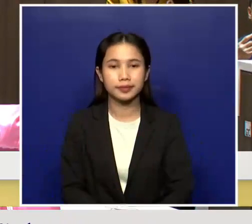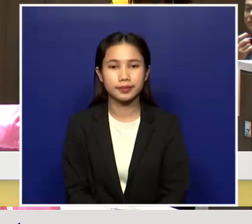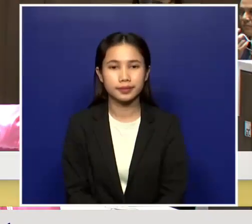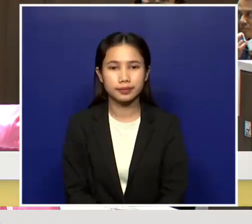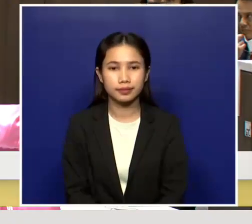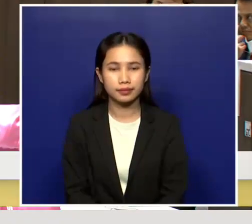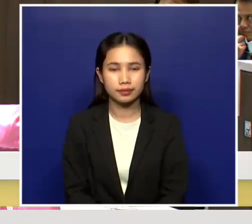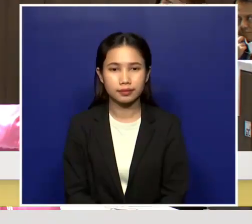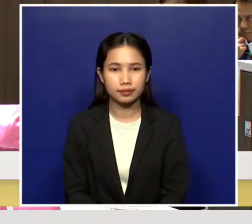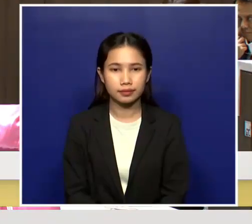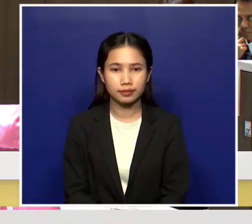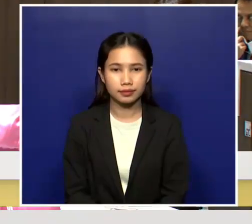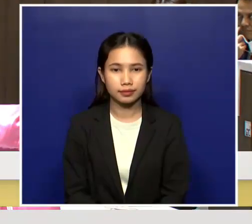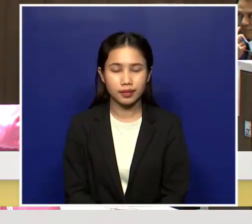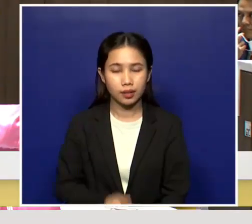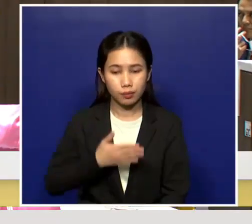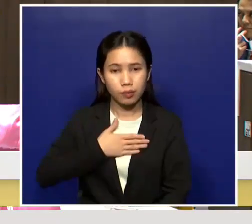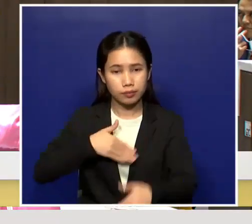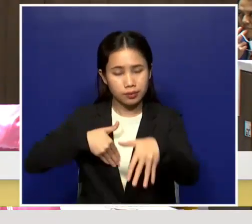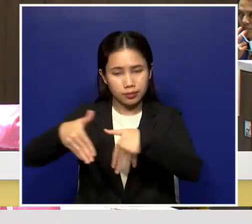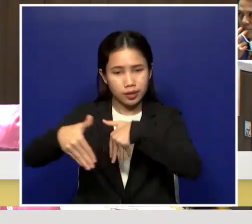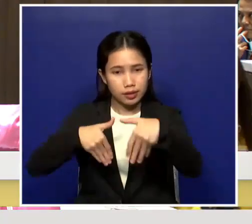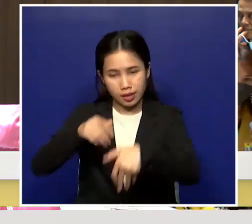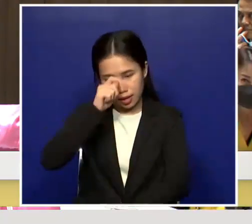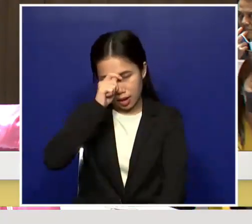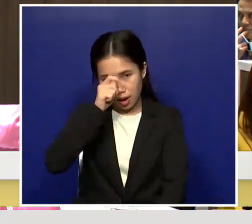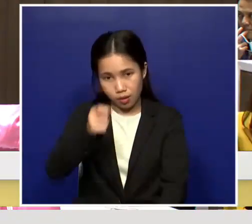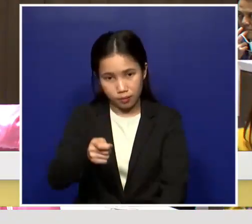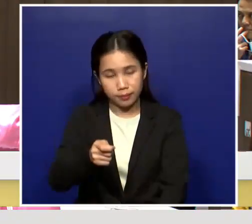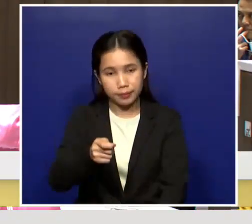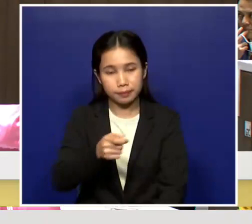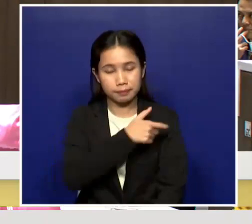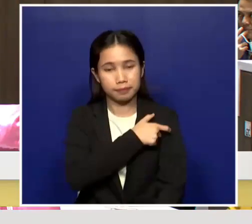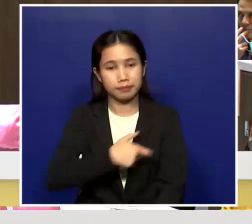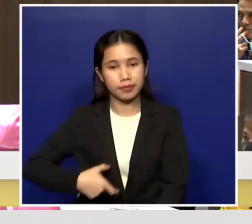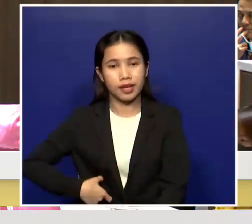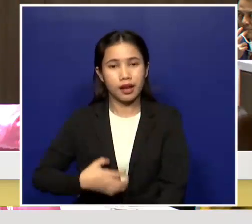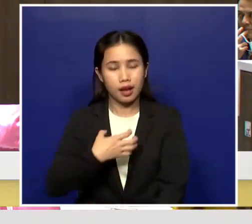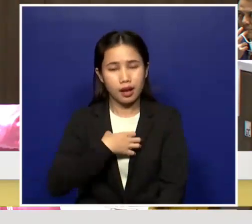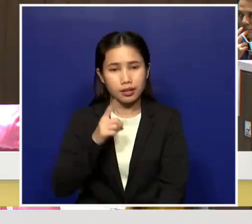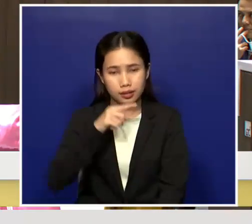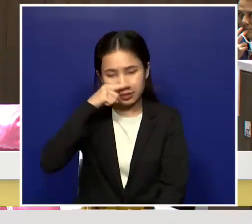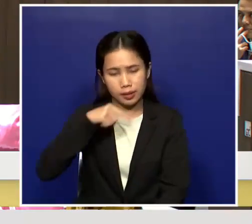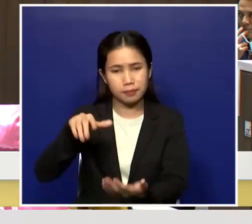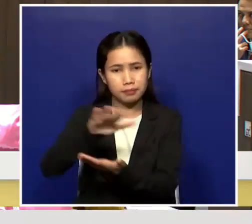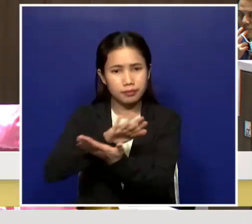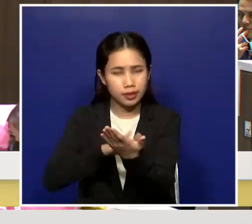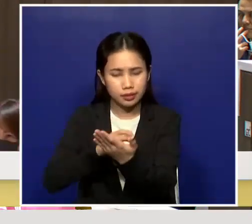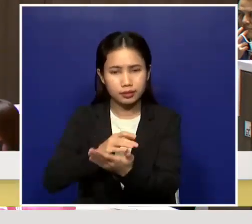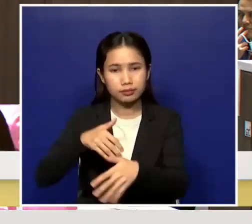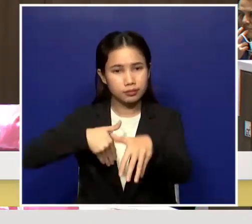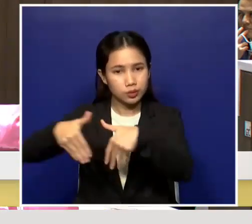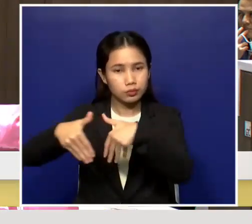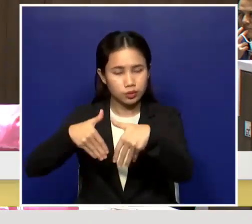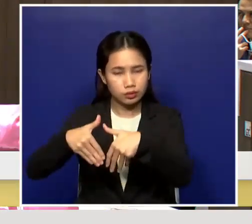านะที่เป็นคนประชาชนคนที่จงรักภักดีคนหนึ่งอยากให้ประชาชนทั้งแผ่นดินรู้ความจริงว่ า